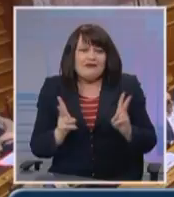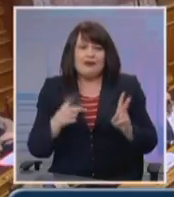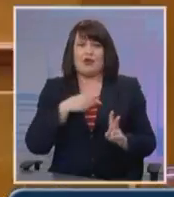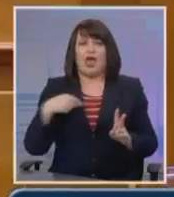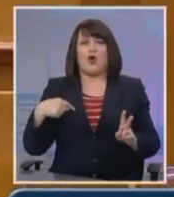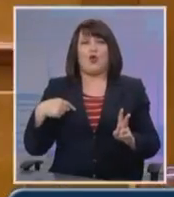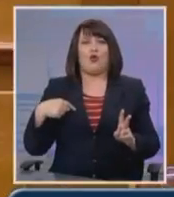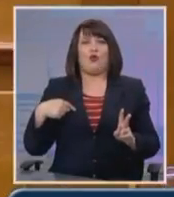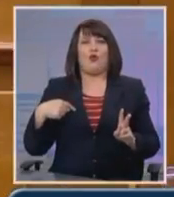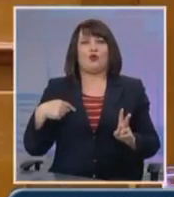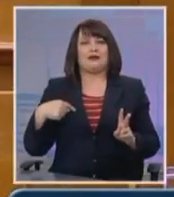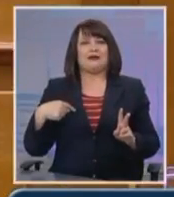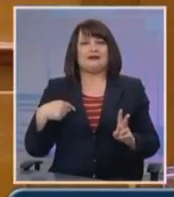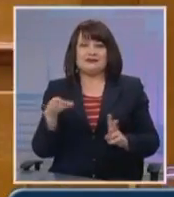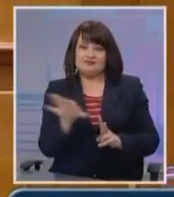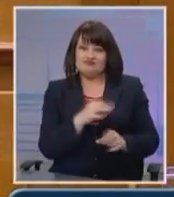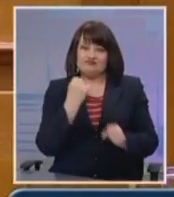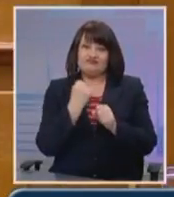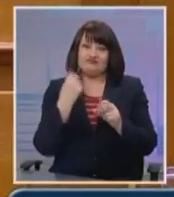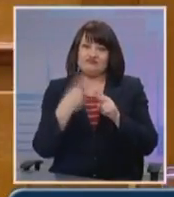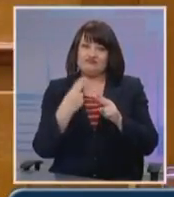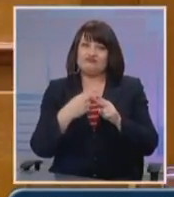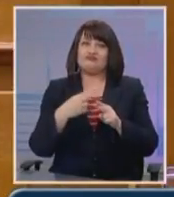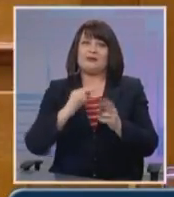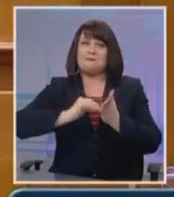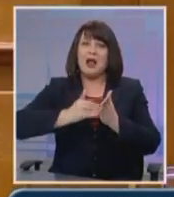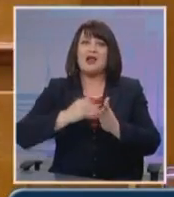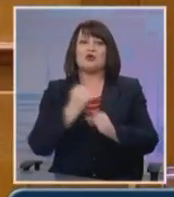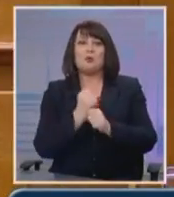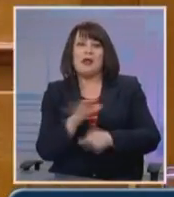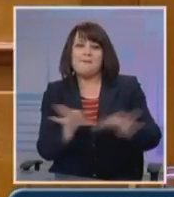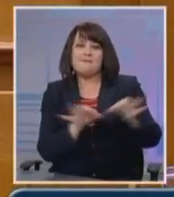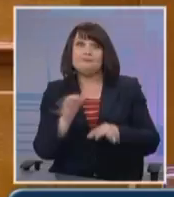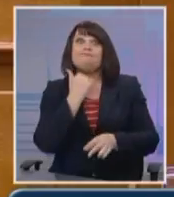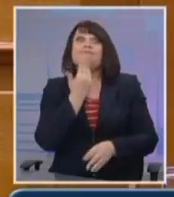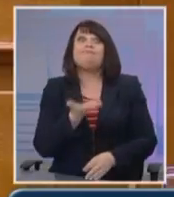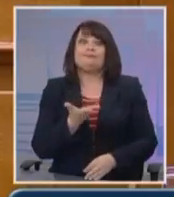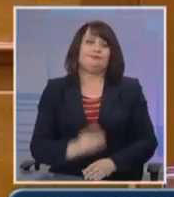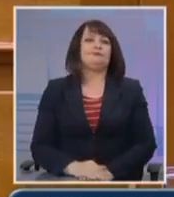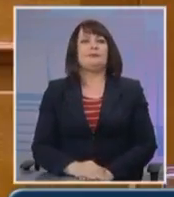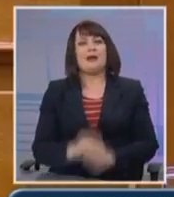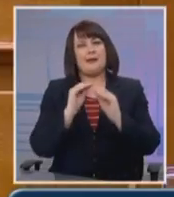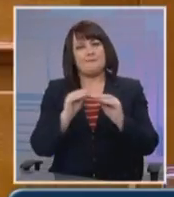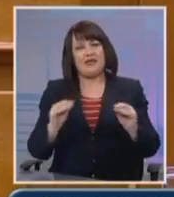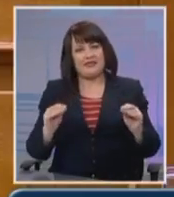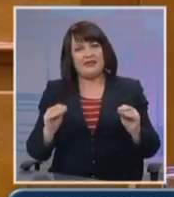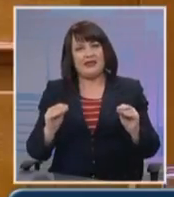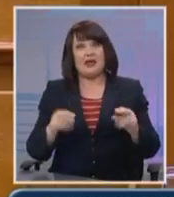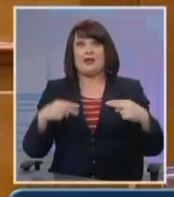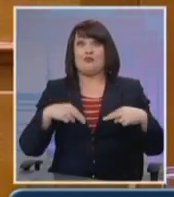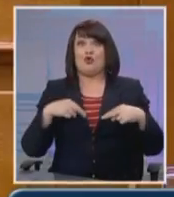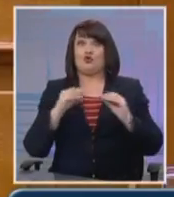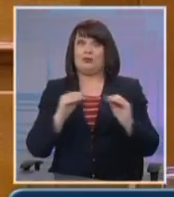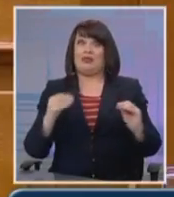εργοδότες να προσλάβουν άξια στελέχη. Και βέβαια η κλειστή παιδεία, για την οποία τόσο αγώνα δίνει ο Υπουργός